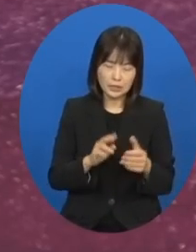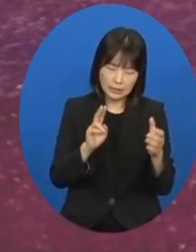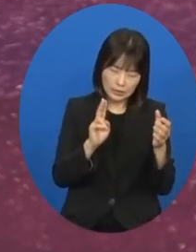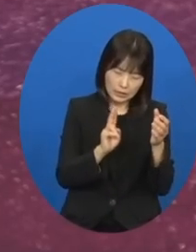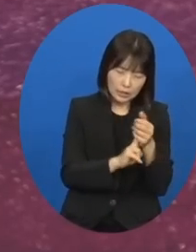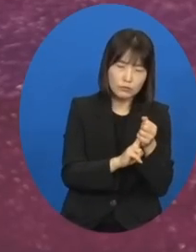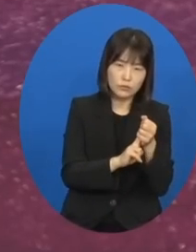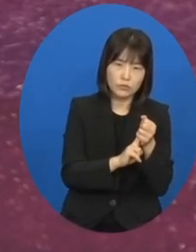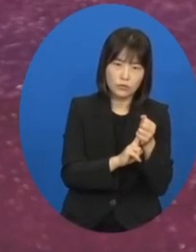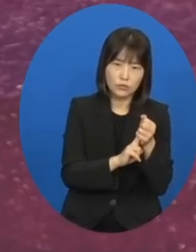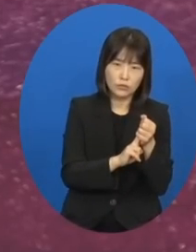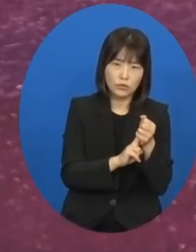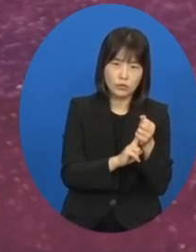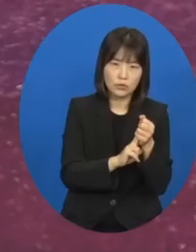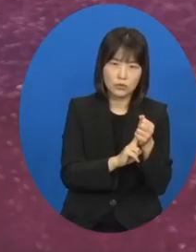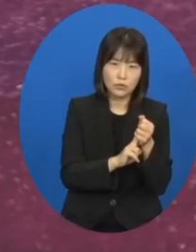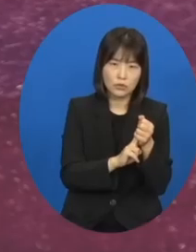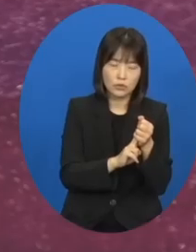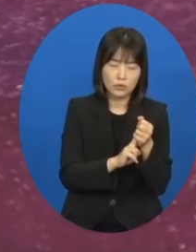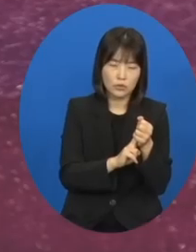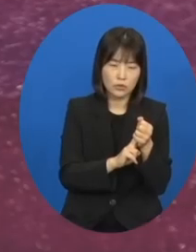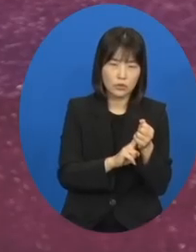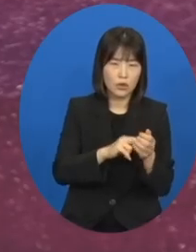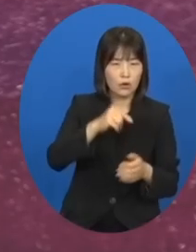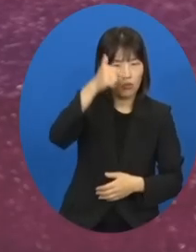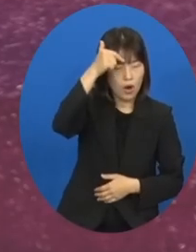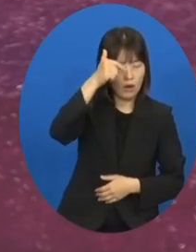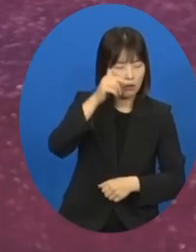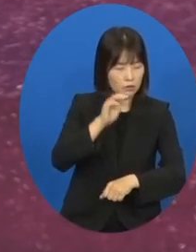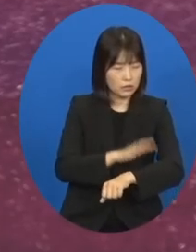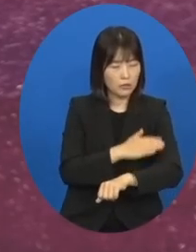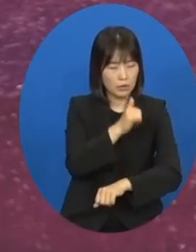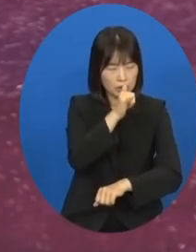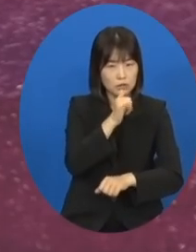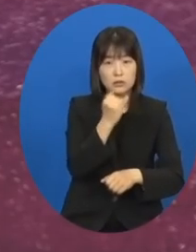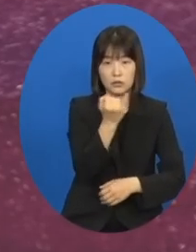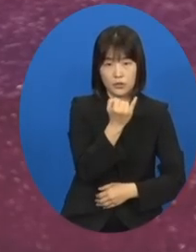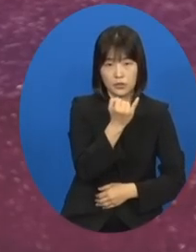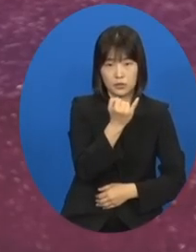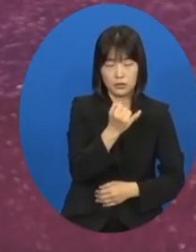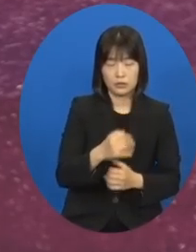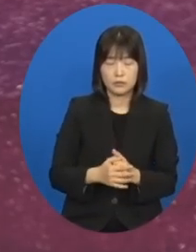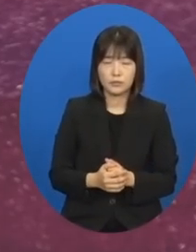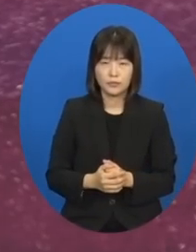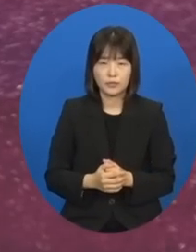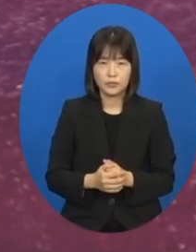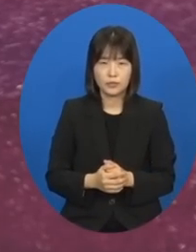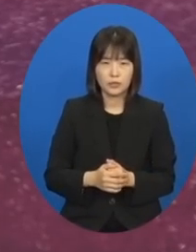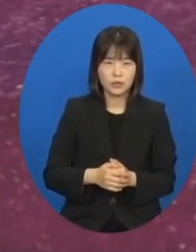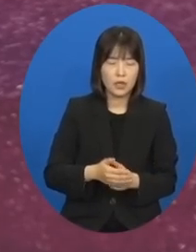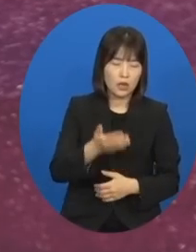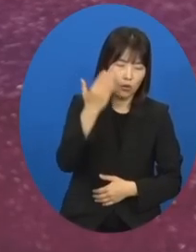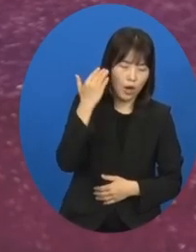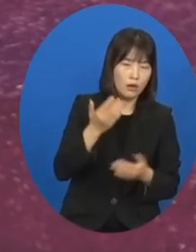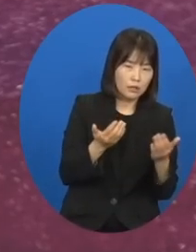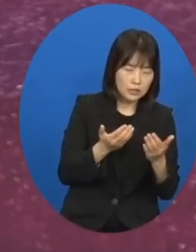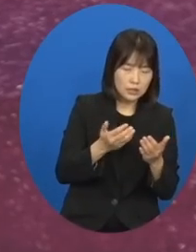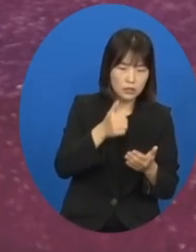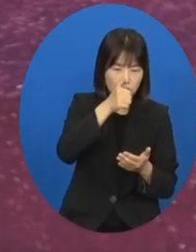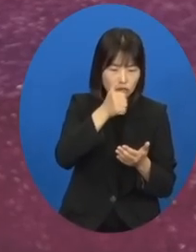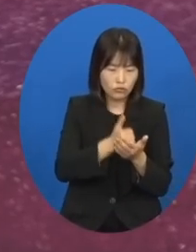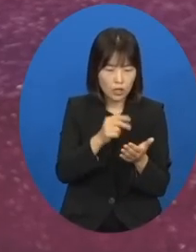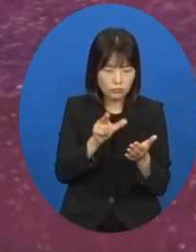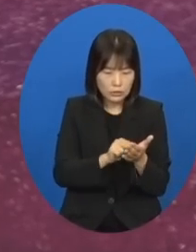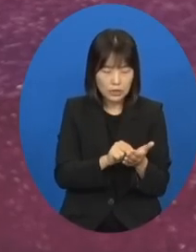소위 과거사가 있었던 여인입니다 그녀도 그 과거사와 제 문제에 대해서 아 이것을 어떻게